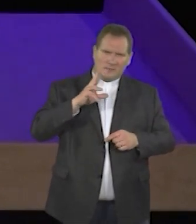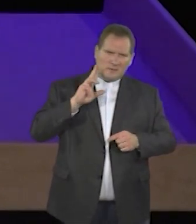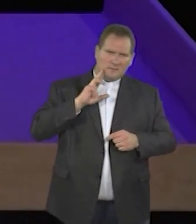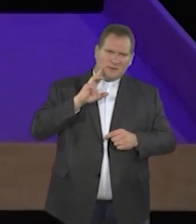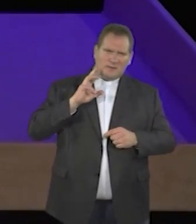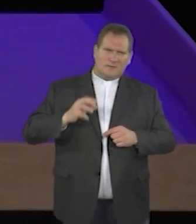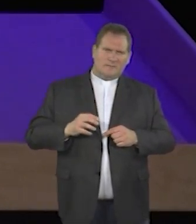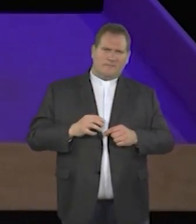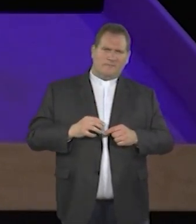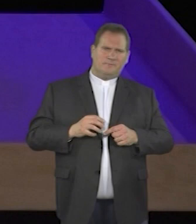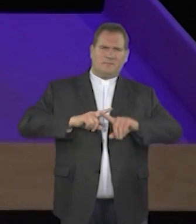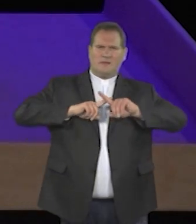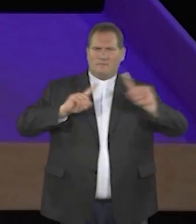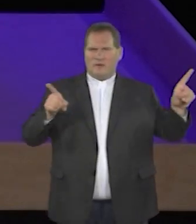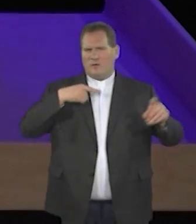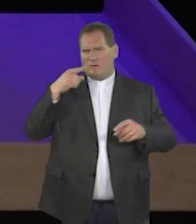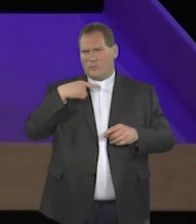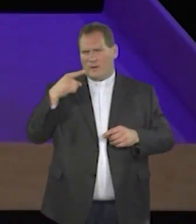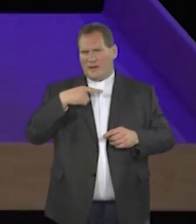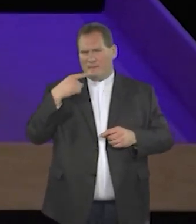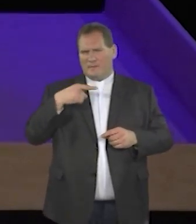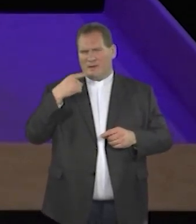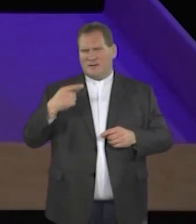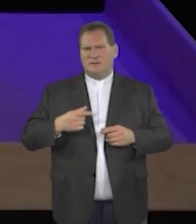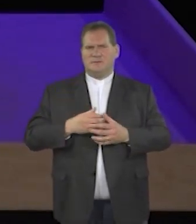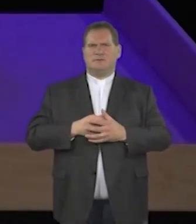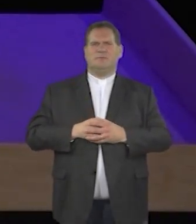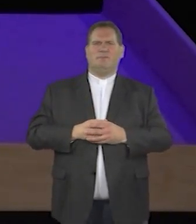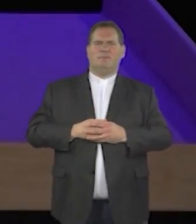mama. Nie wolno kłamać.